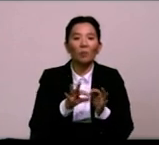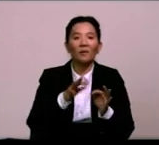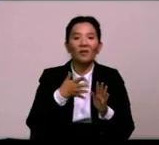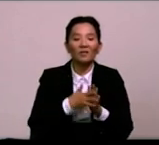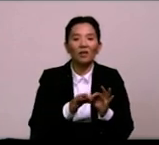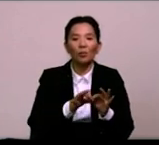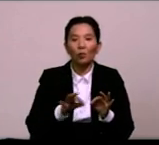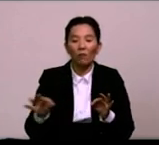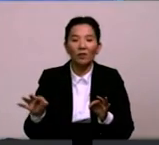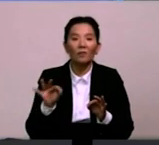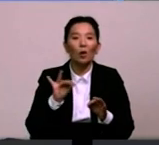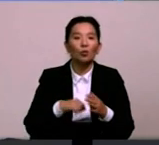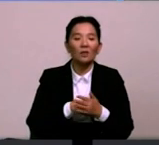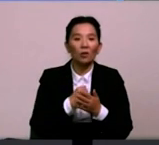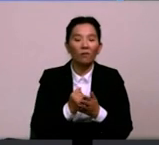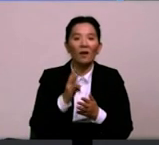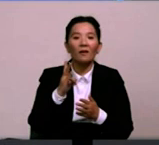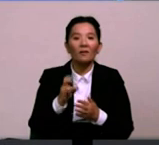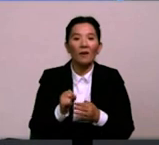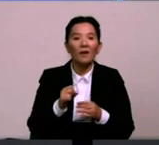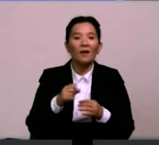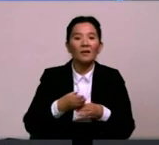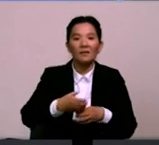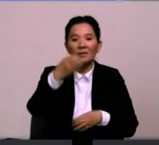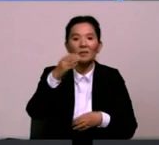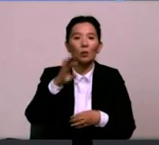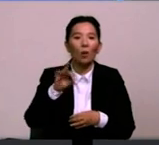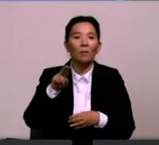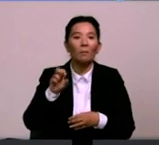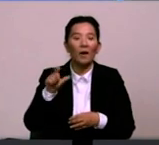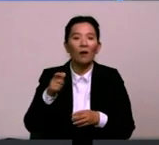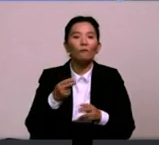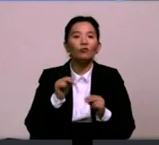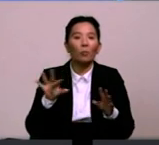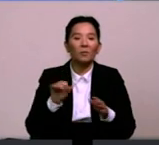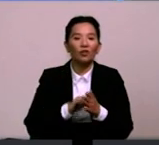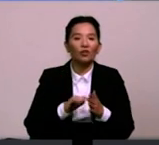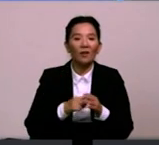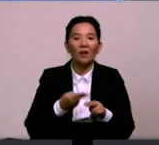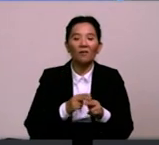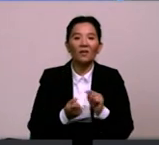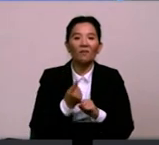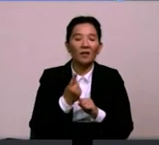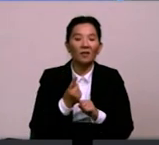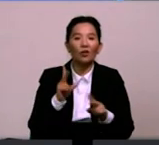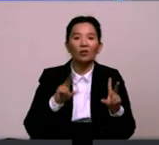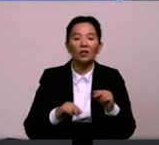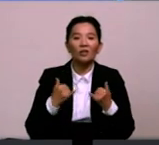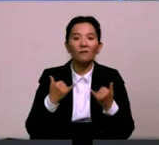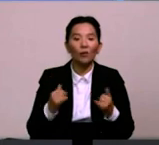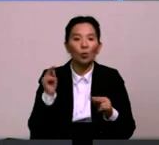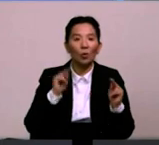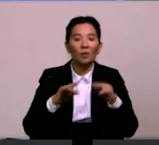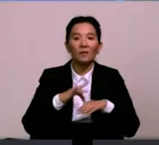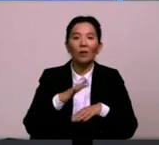токопроводящих проводов, установленных на столбах. В чем же причина этого явления? Значит, на сегодня